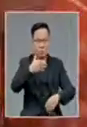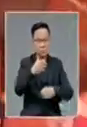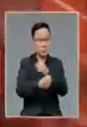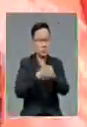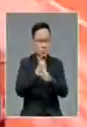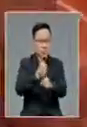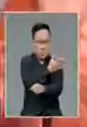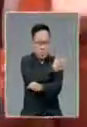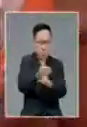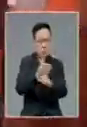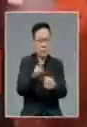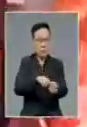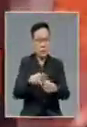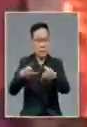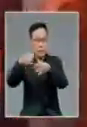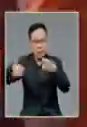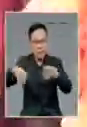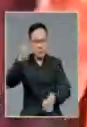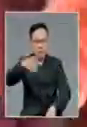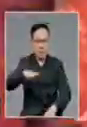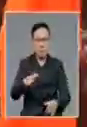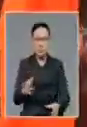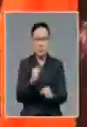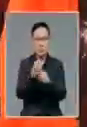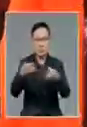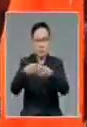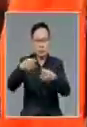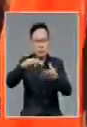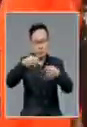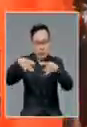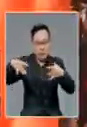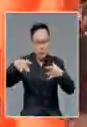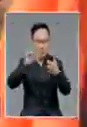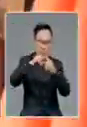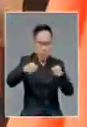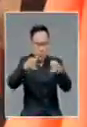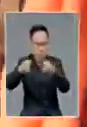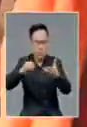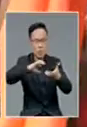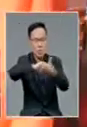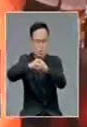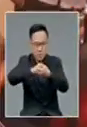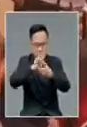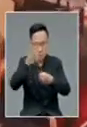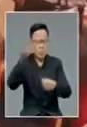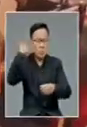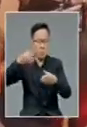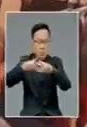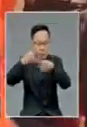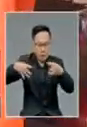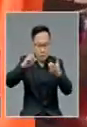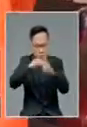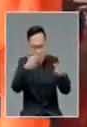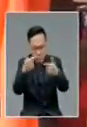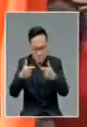รรคการเมืองก็ถือว่าเป็นการยุติการโต้เถียงกันเองแล้วก็ถูกมองว่าเป็นการแสดงความเป็นหนึ่งเดียวกันก่อนหน้าการเลือกตั้งซึ่ง